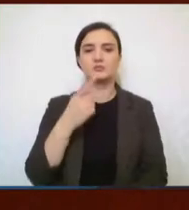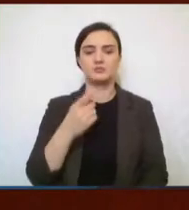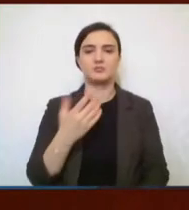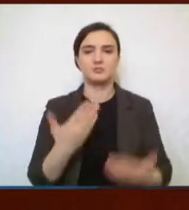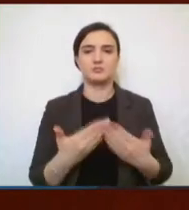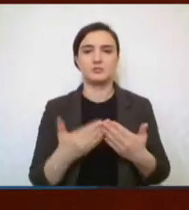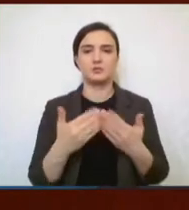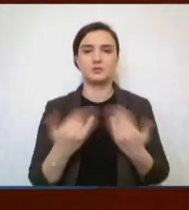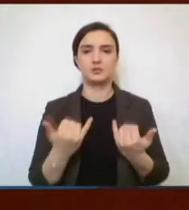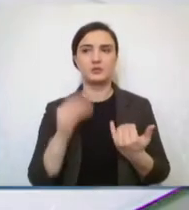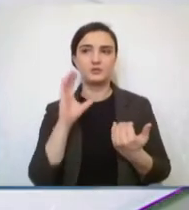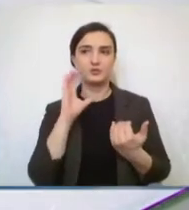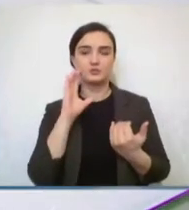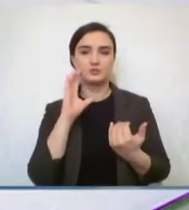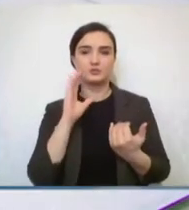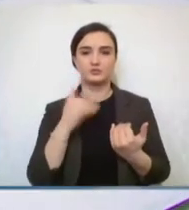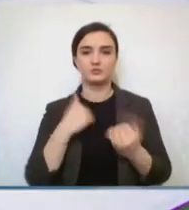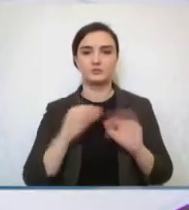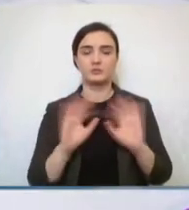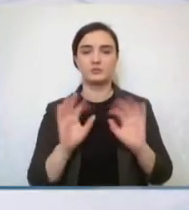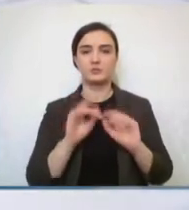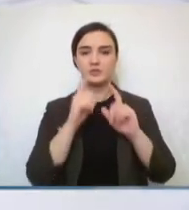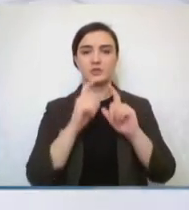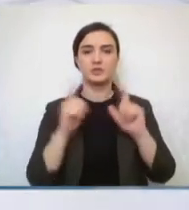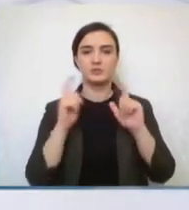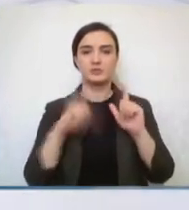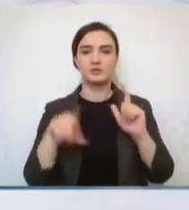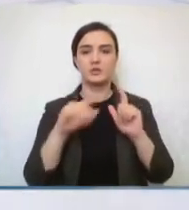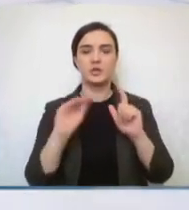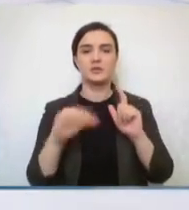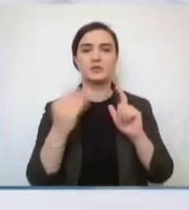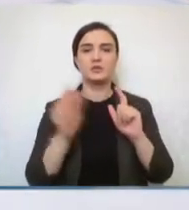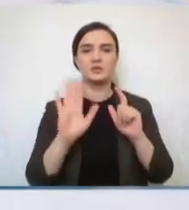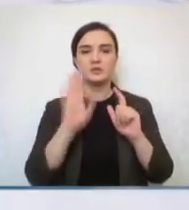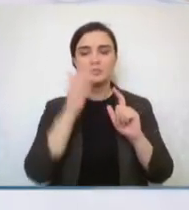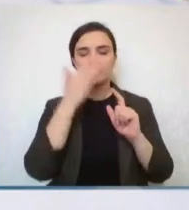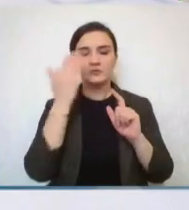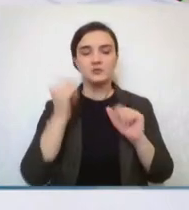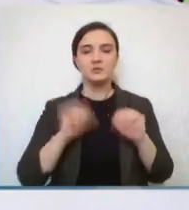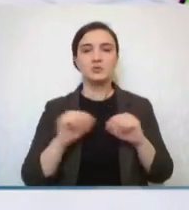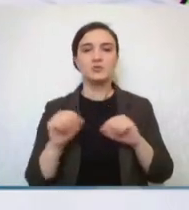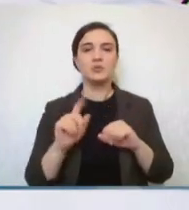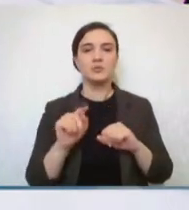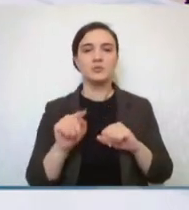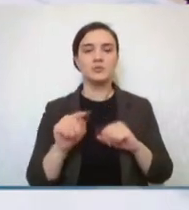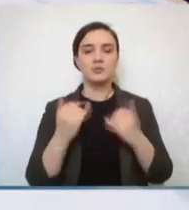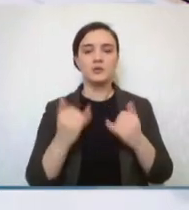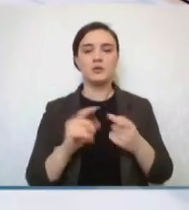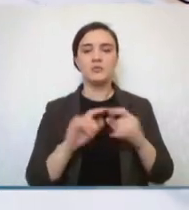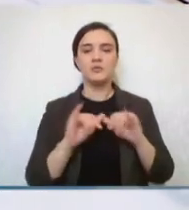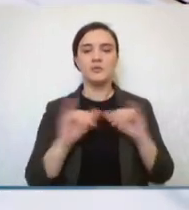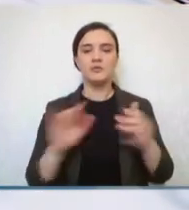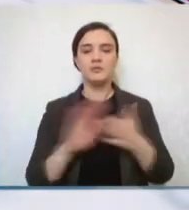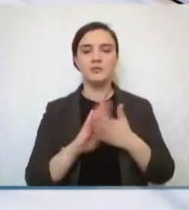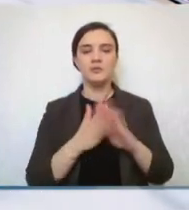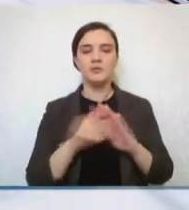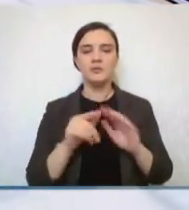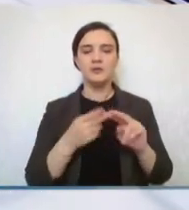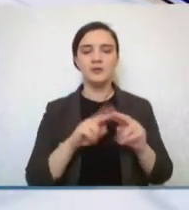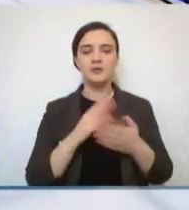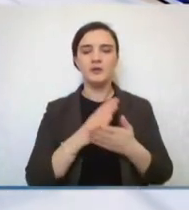გვისმენს, ჩვენ ლაპარაკობთ ნიღბით და არ ვაძლევთ იმის დავიწყების საშუალებას, რომ ახლა პანდემიის პირობებში ეს არის